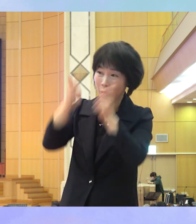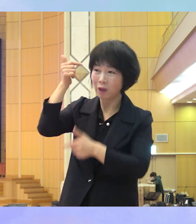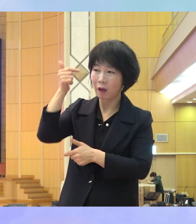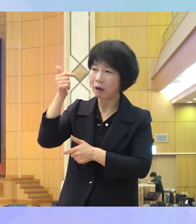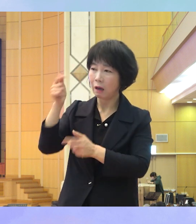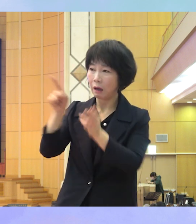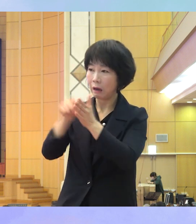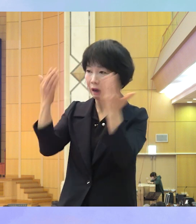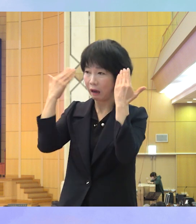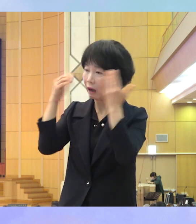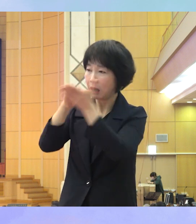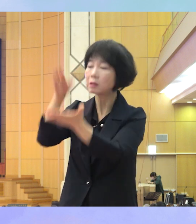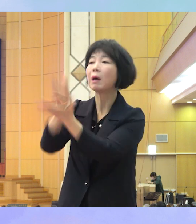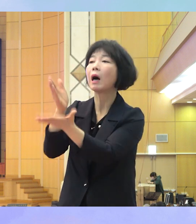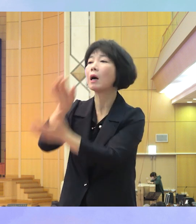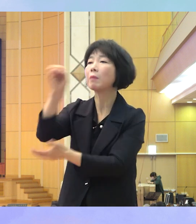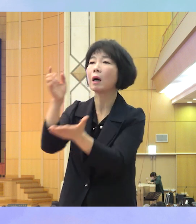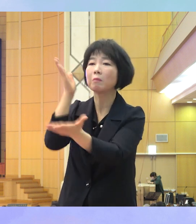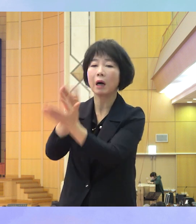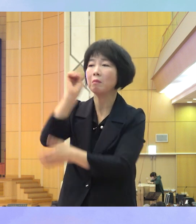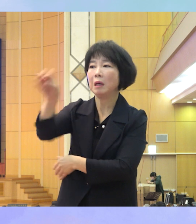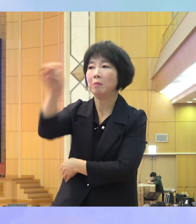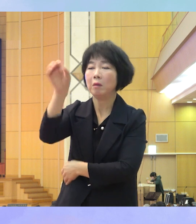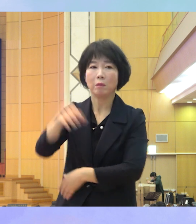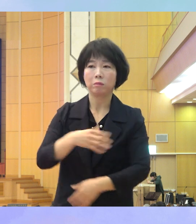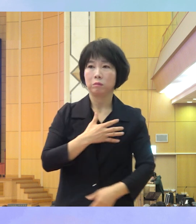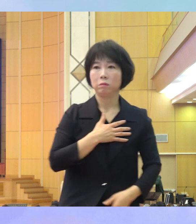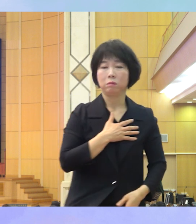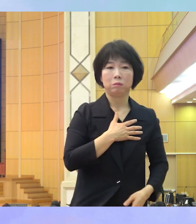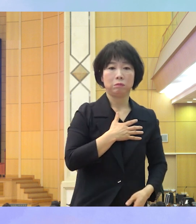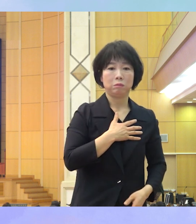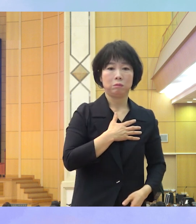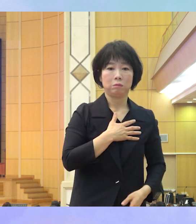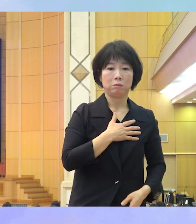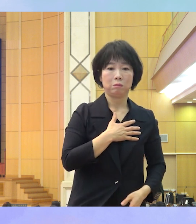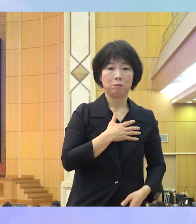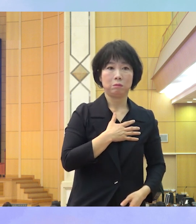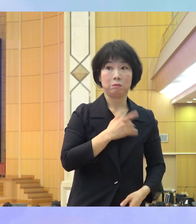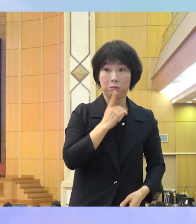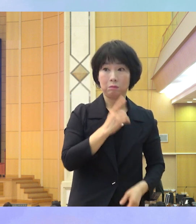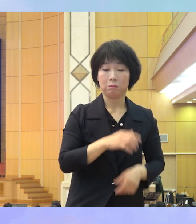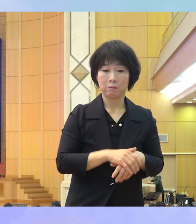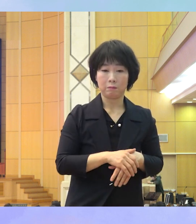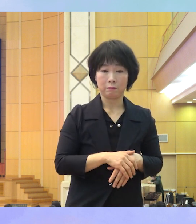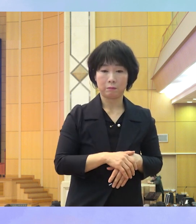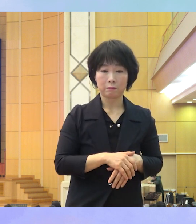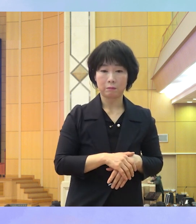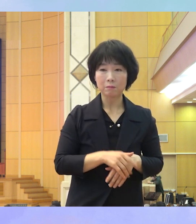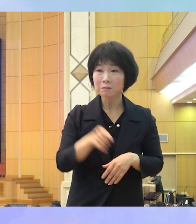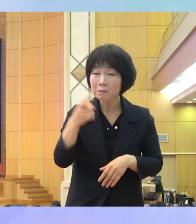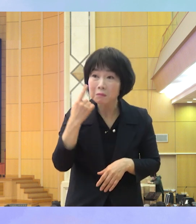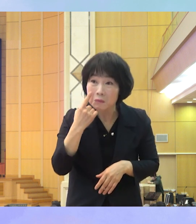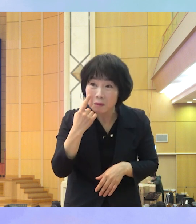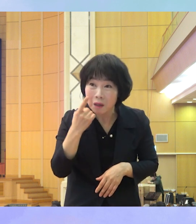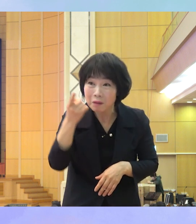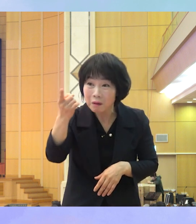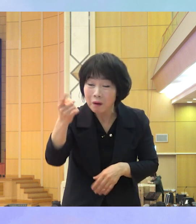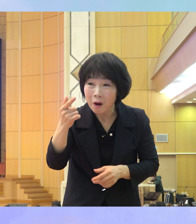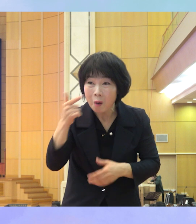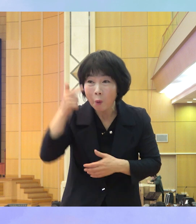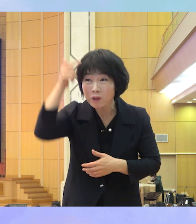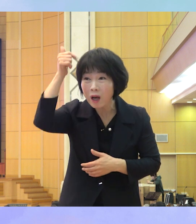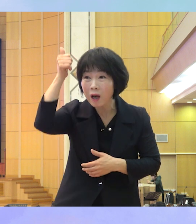또 굳이 하겠다 그러면 한다고 하면서 그러면 그럼 신학은 혹시 가서 공부를 할지 모르지만 당신은